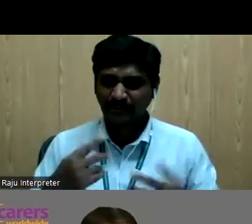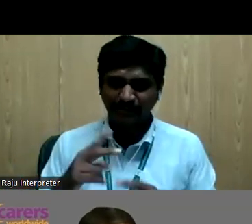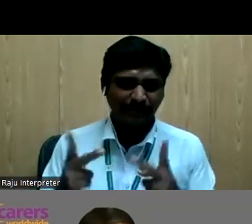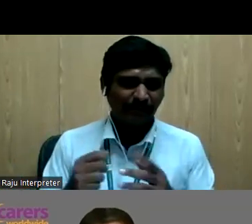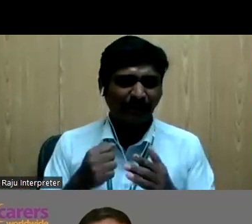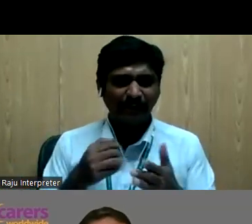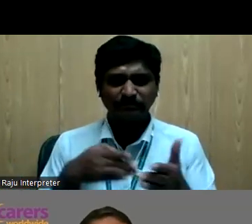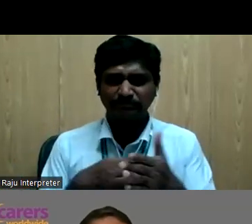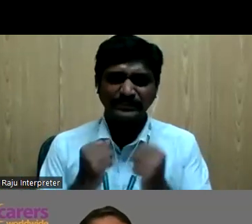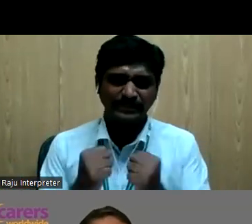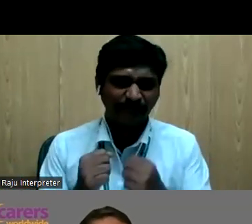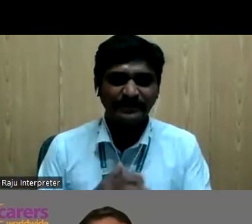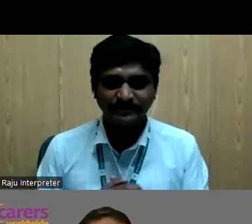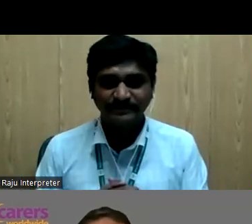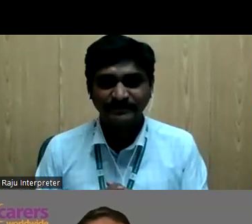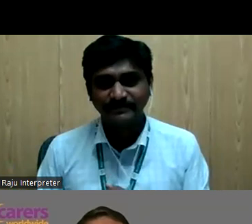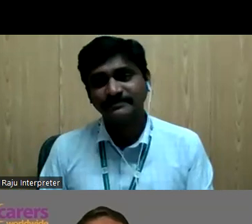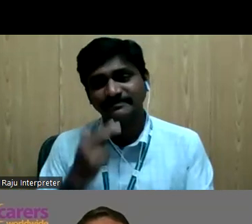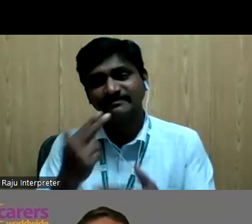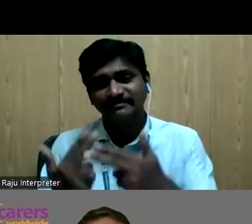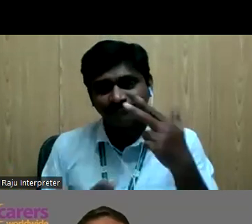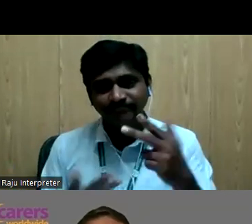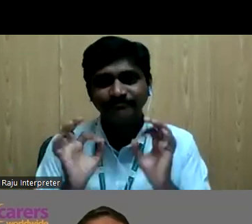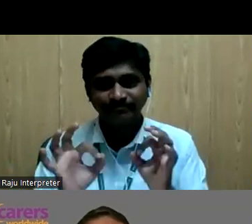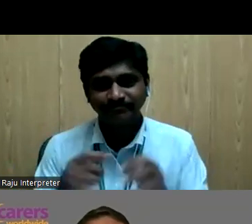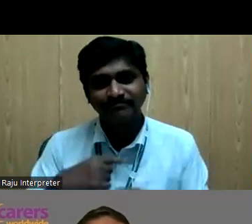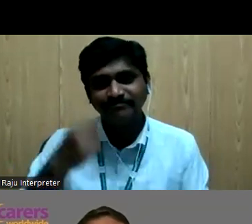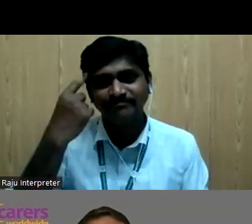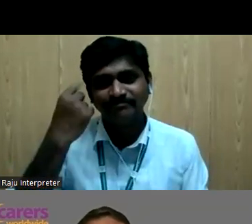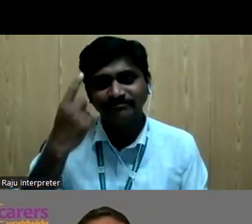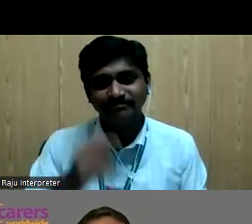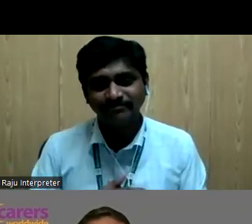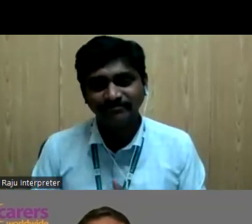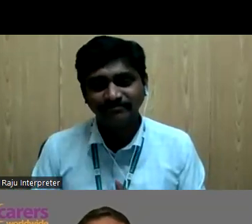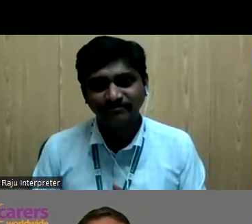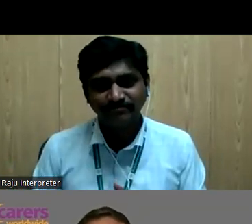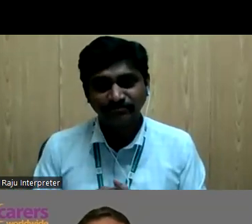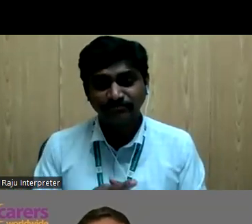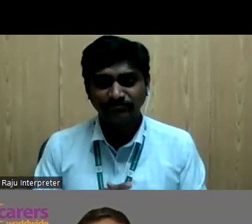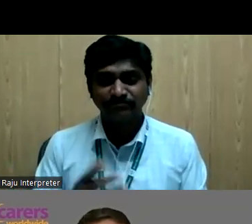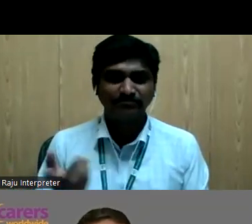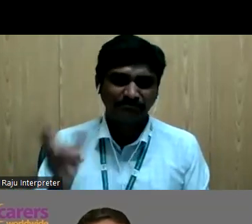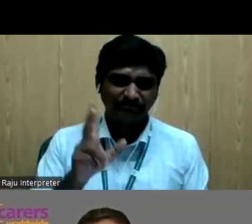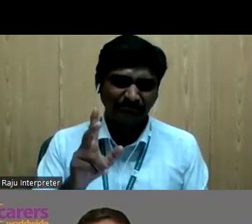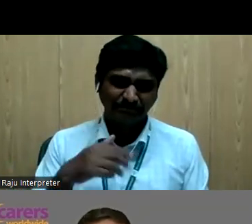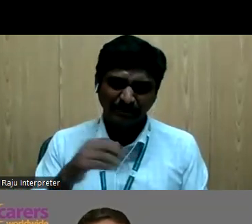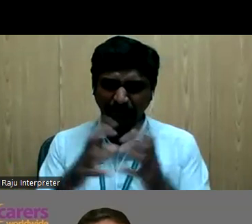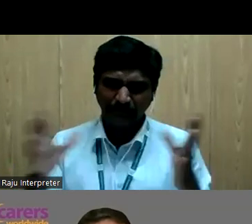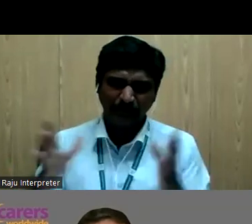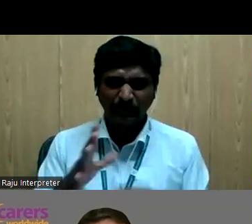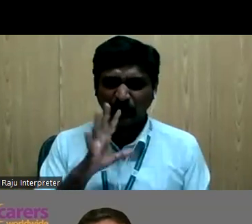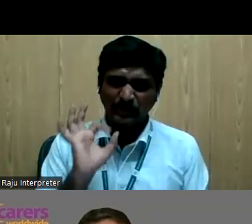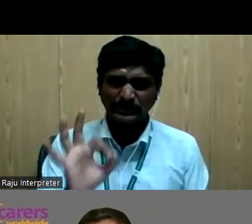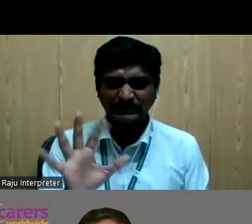थैंक यू कृष्णा जी. थैंक यू आपने जो शेयर किया. एक तो आपका लॉट ऑफ कॉन्ग्रेचुलेशन टू यू. आपका बहुत